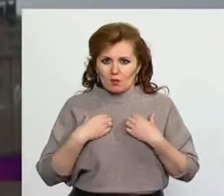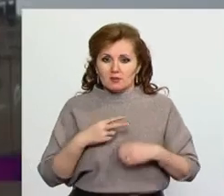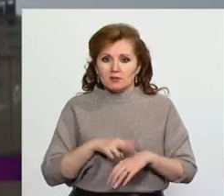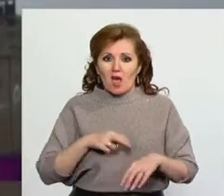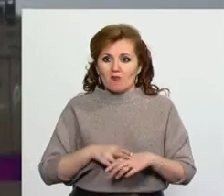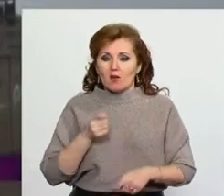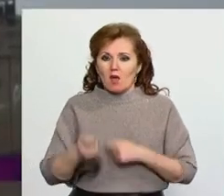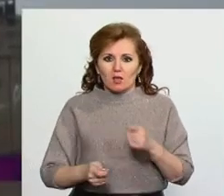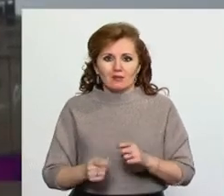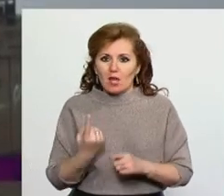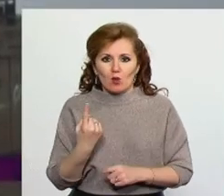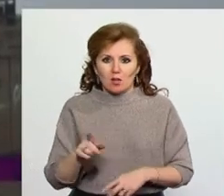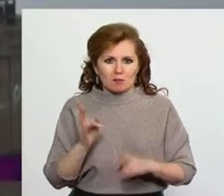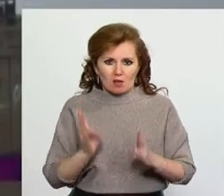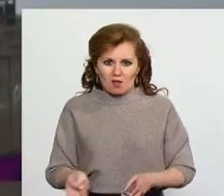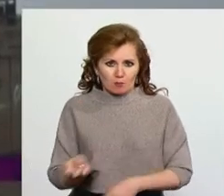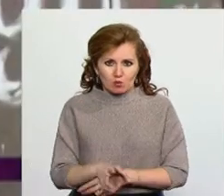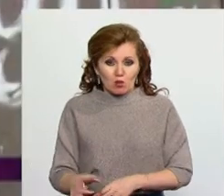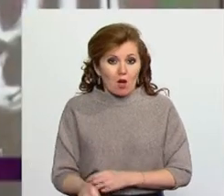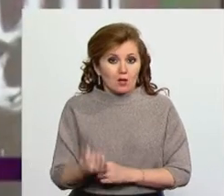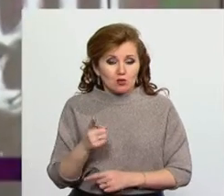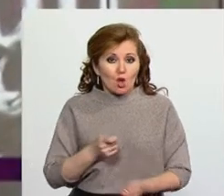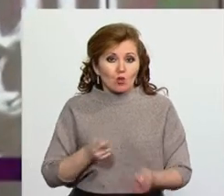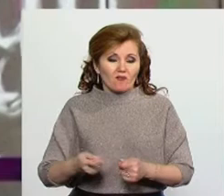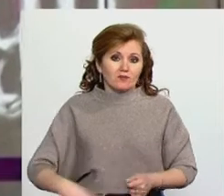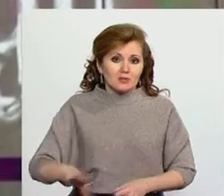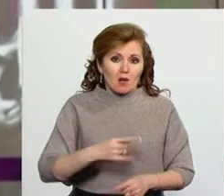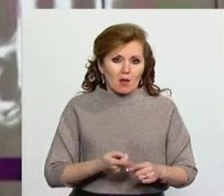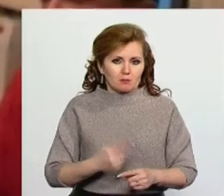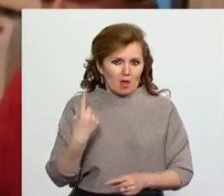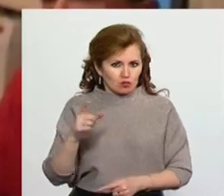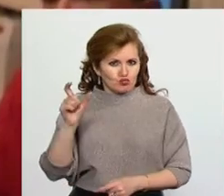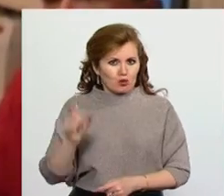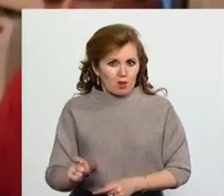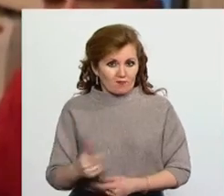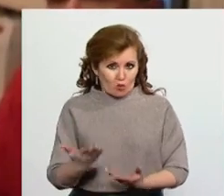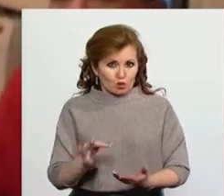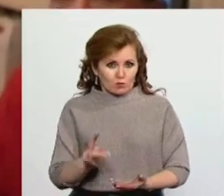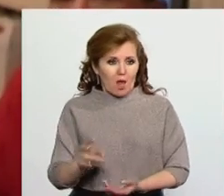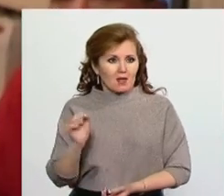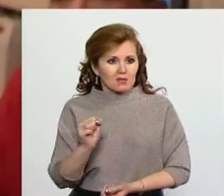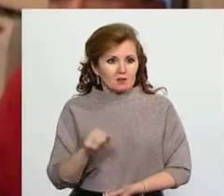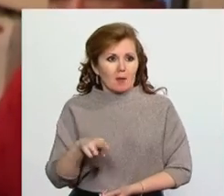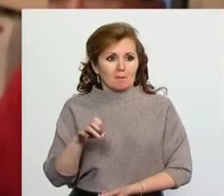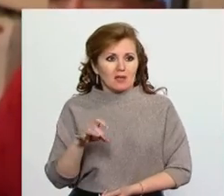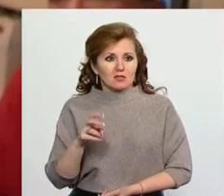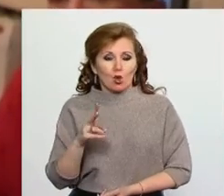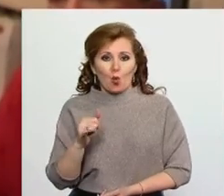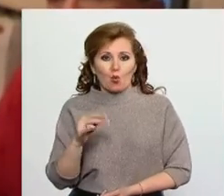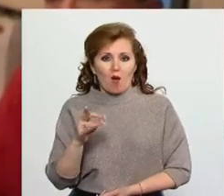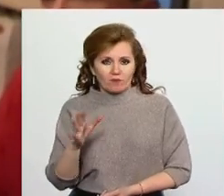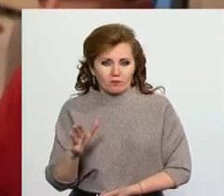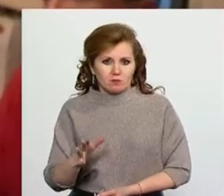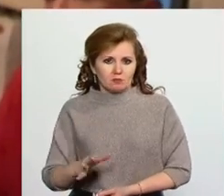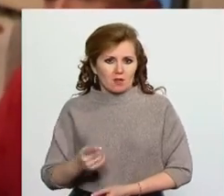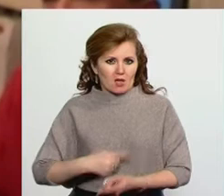ни один пострадавший. Оказалось, что руководит всем этим один человек. Вот он, Александр Перескоков. Куков. Рецидивист.